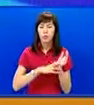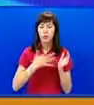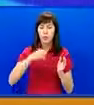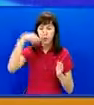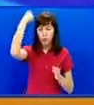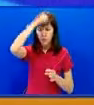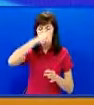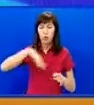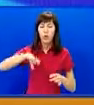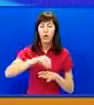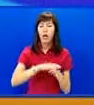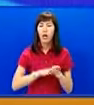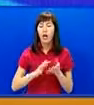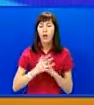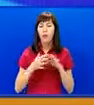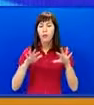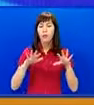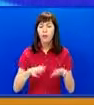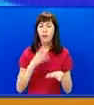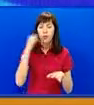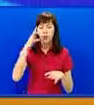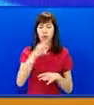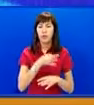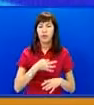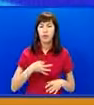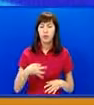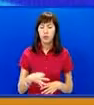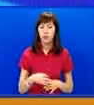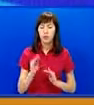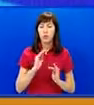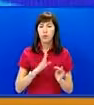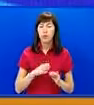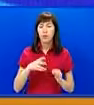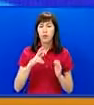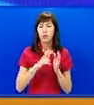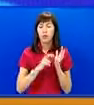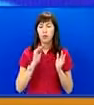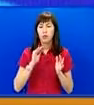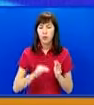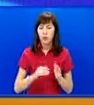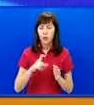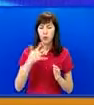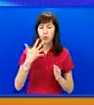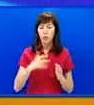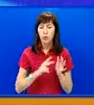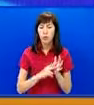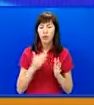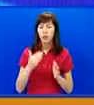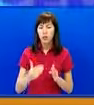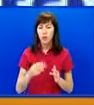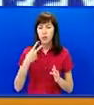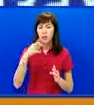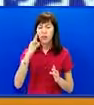1995 году, если общее производство сельского хозяйства по Южно-Казахстанской области составляло около 8 тысяч, то 158 из них, то